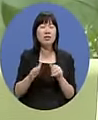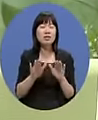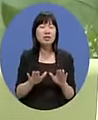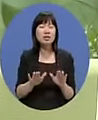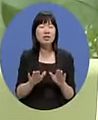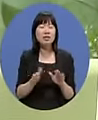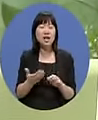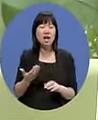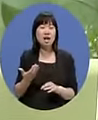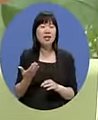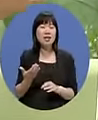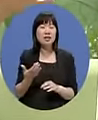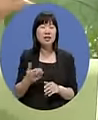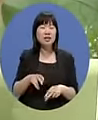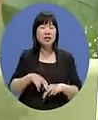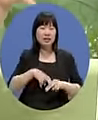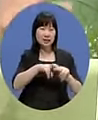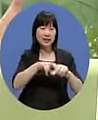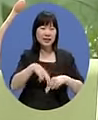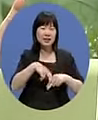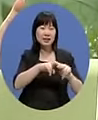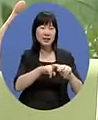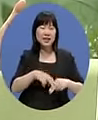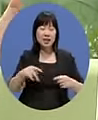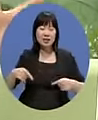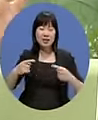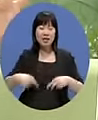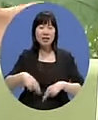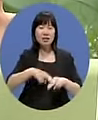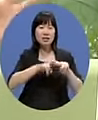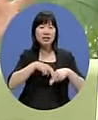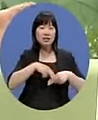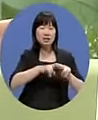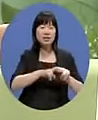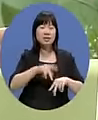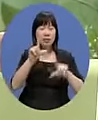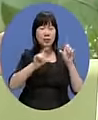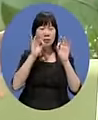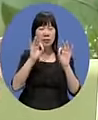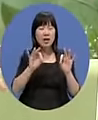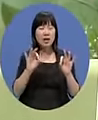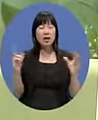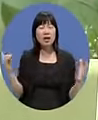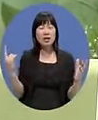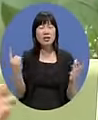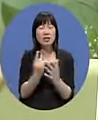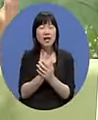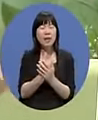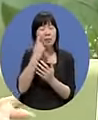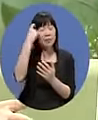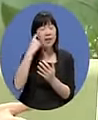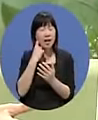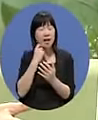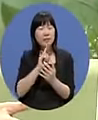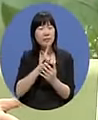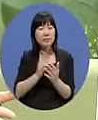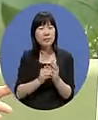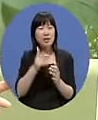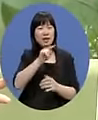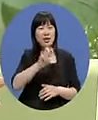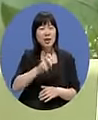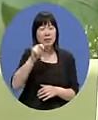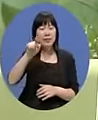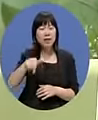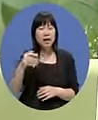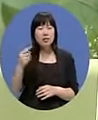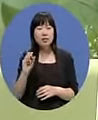일단은 네. 아까 뭐 이렇게 그네 같은 거, 타이어 네. 그네 같은 거 타는 모습 부분에서 네네. 이제 감각 통합이 나왔거든요. 일단 네네. 감각 통합이 뭔지